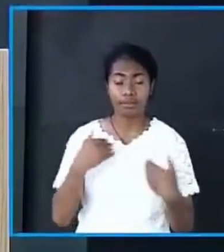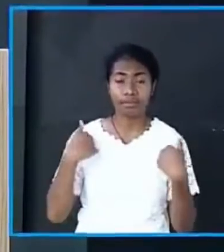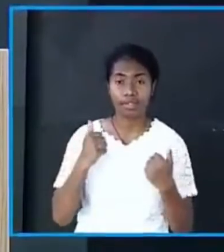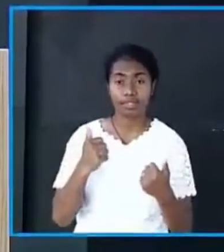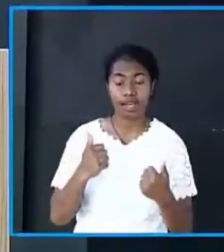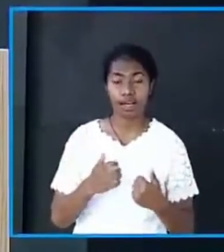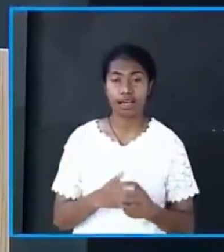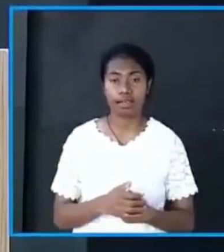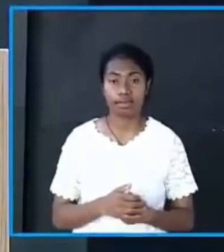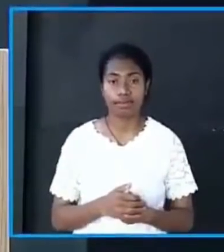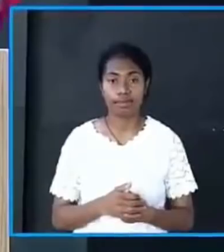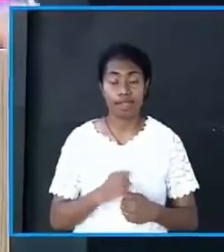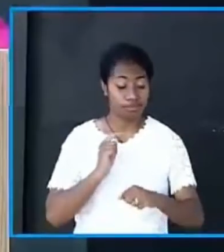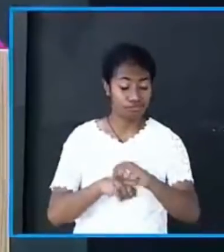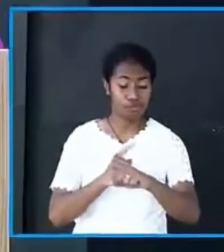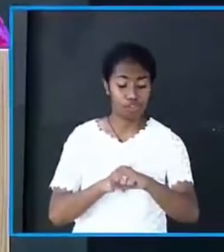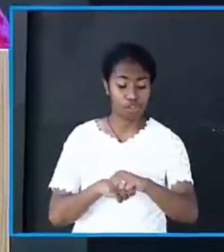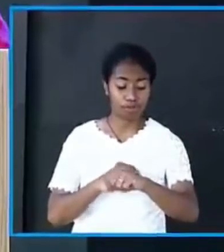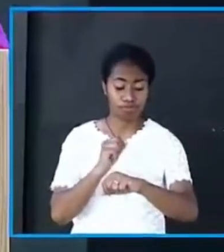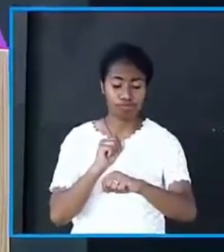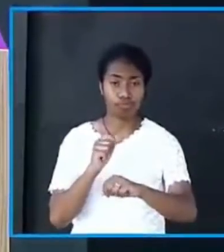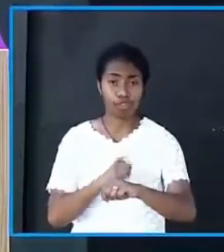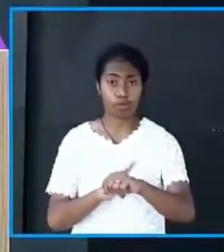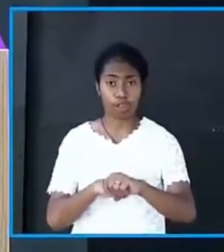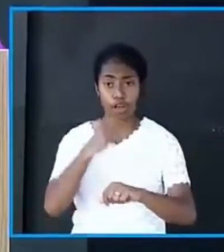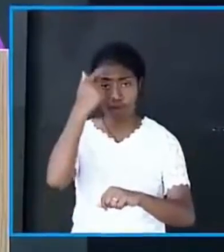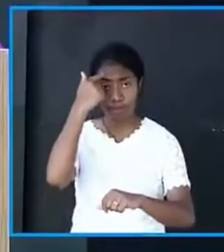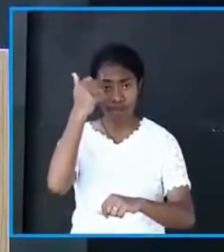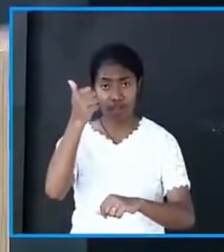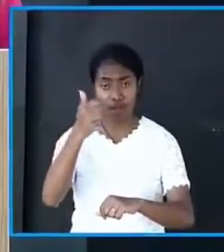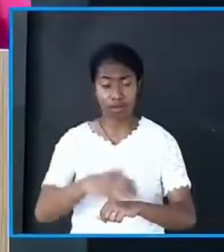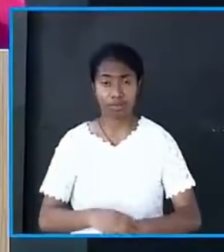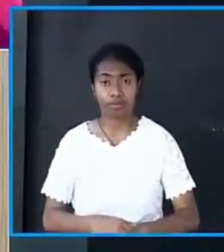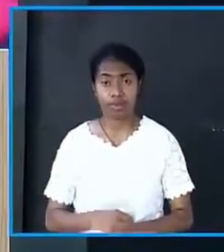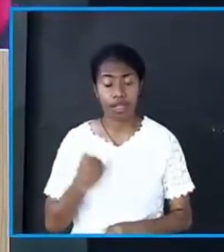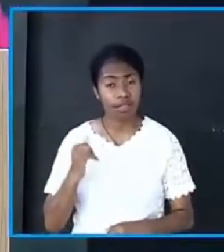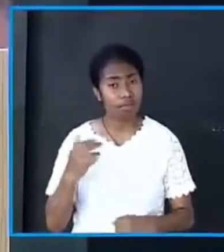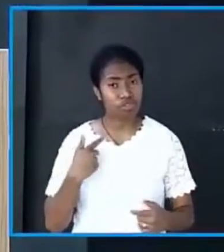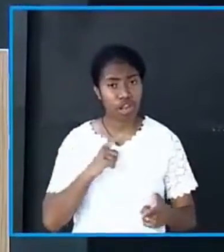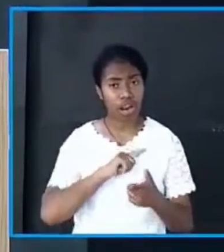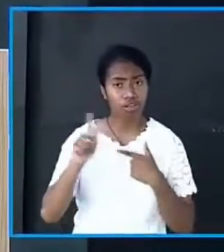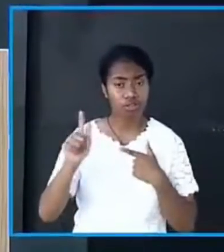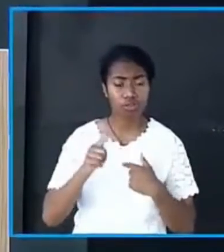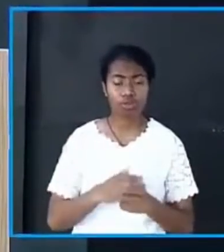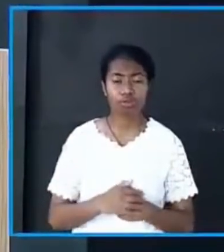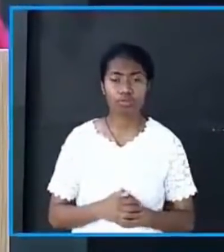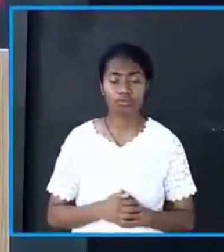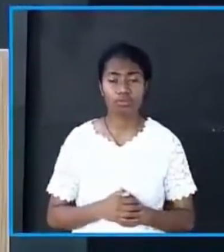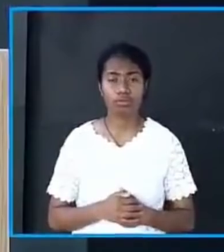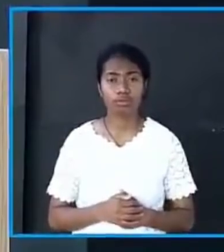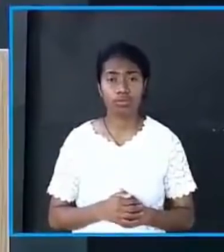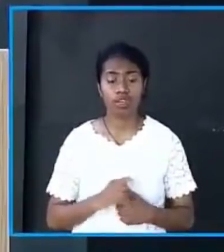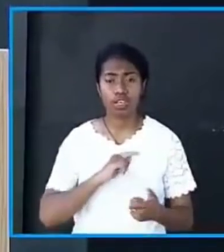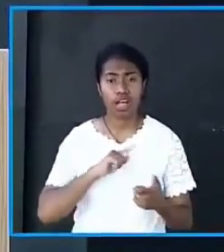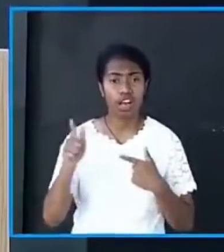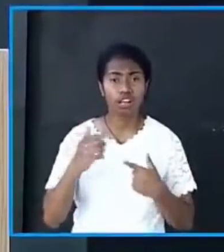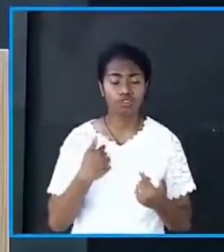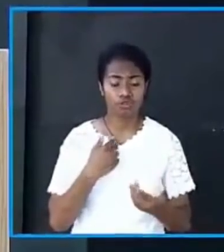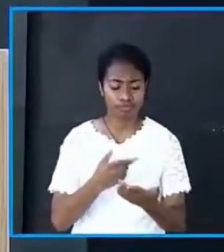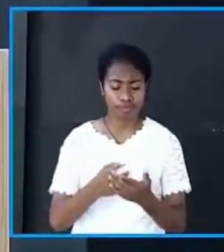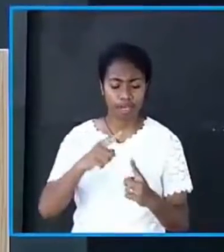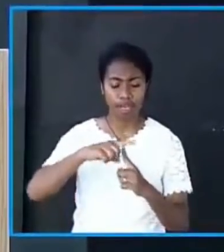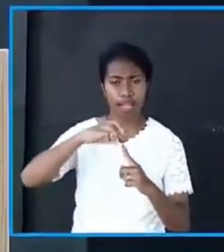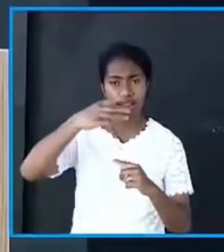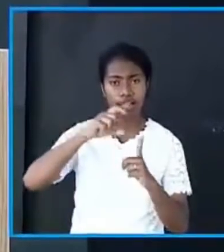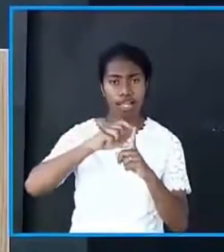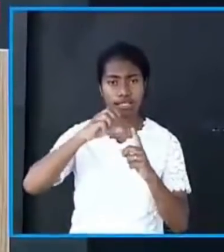ada jam tangan pintar yang bisa langsung begitu kita kecelakaan dia langsung bisa deteksi dan